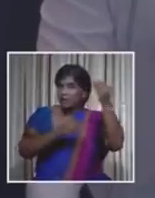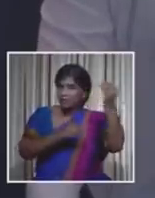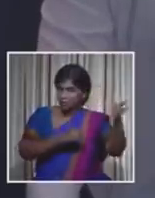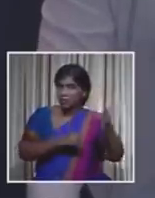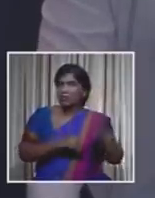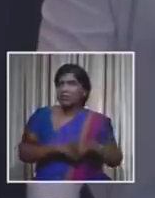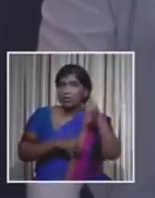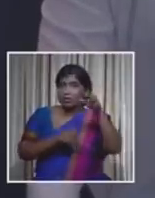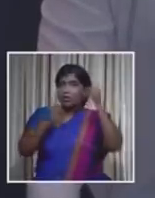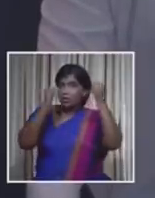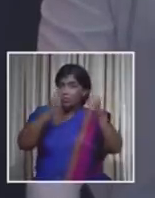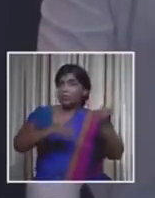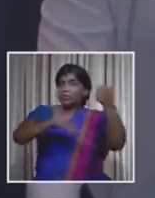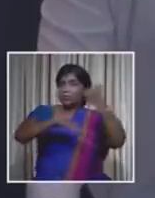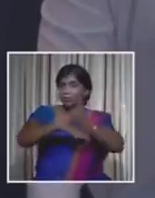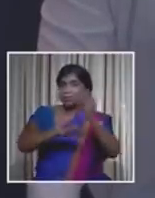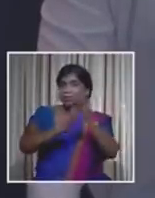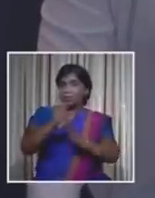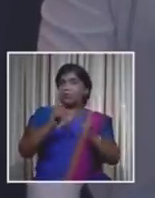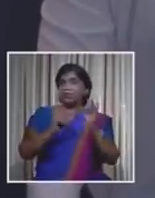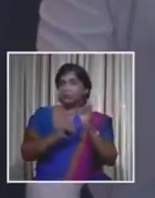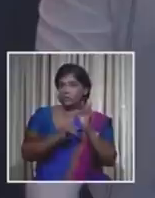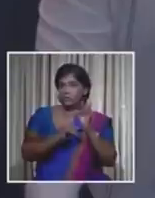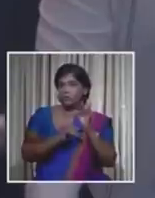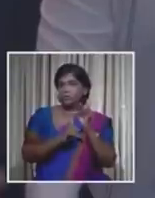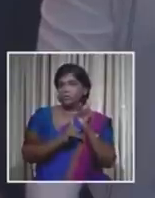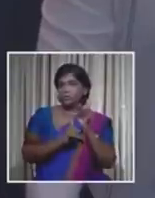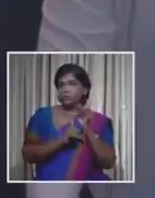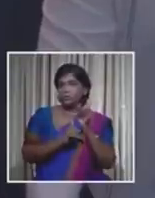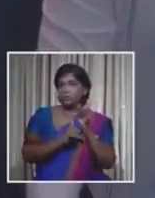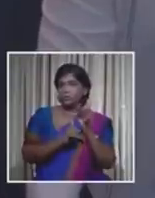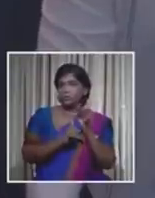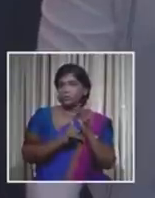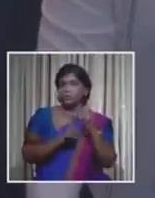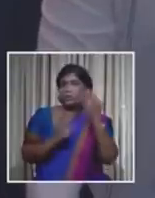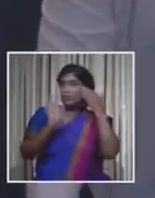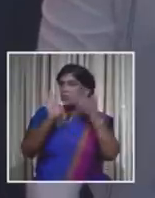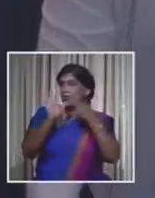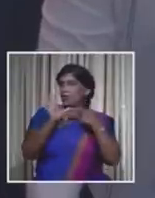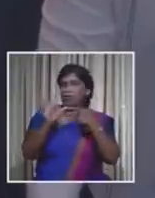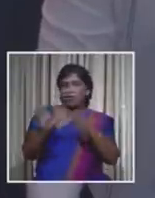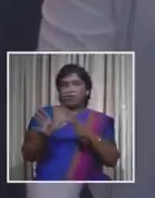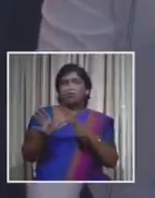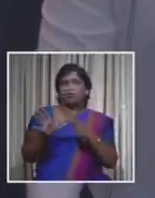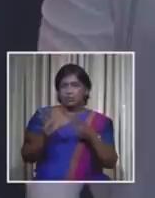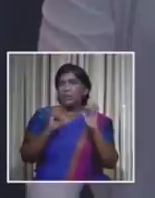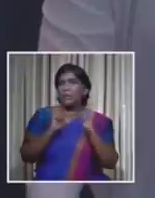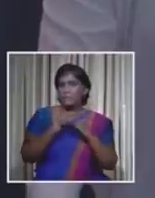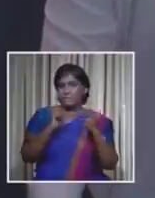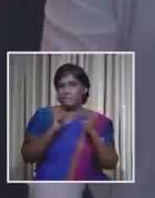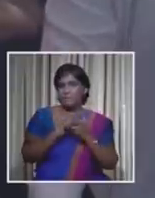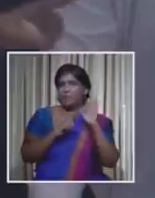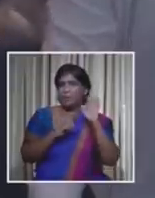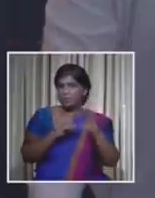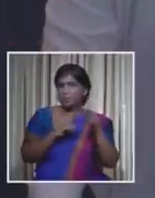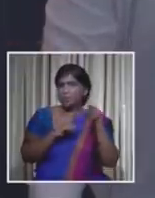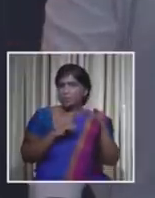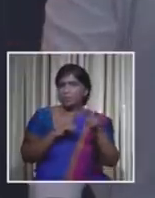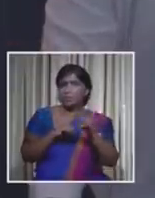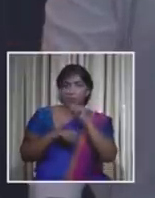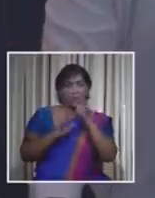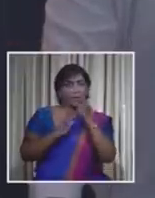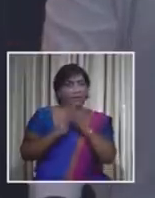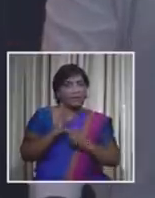ඔය පුටුවේ වාඩි වෙච්ච මන්ත්‍රීතුමා ඒ පිළිබඳව දක්වපු ප්‍රතිචාරයේ පිළිබඳවත් ගැටලුවක් තියෙනවා. ඔබතුමාට ස්ථාවර